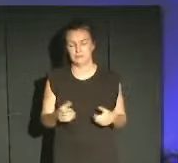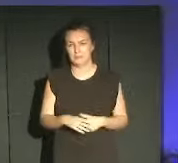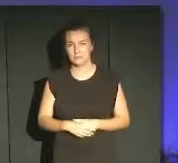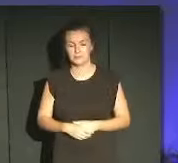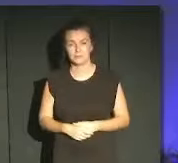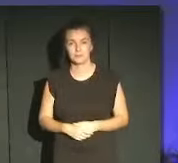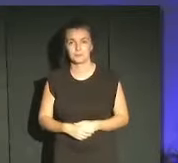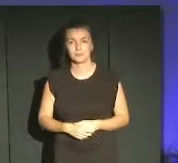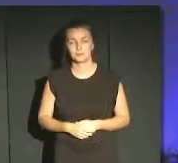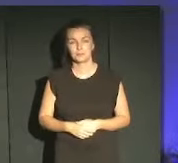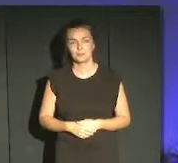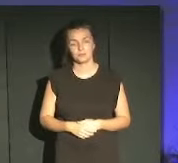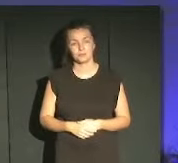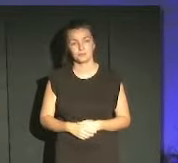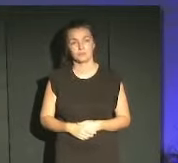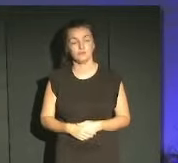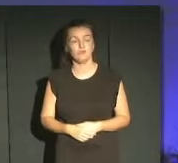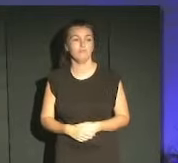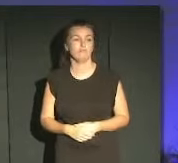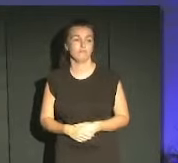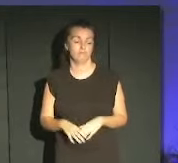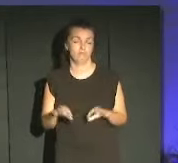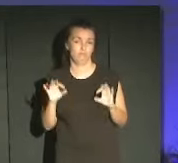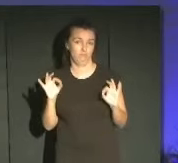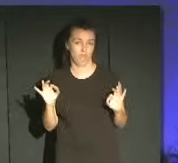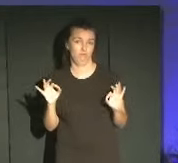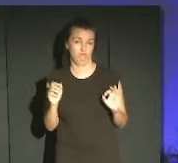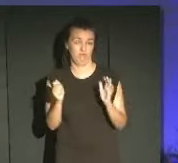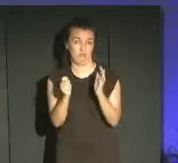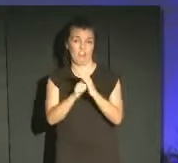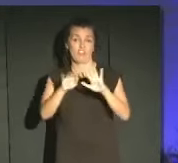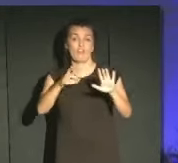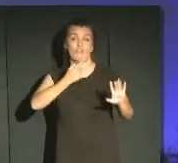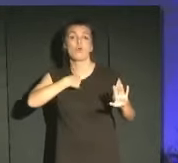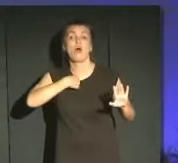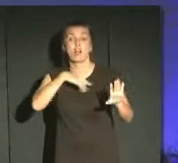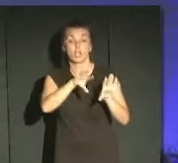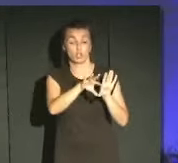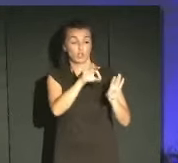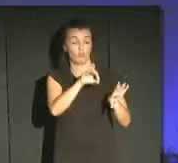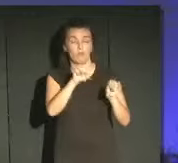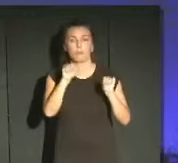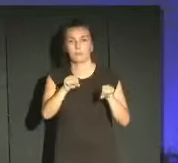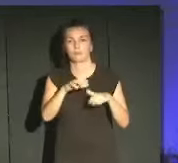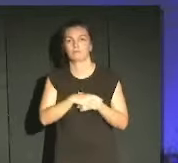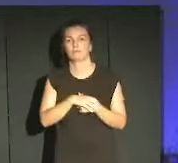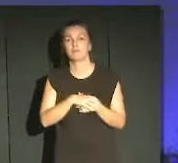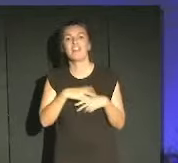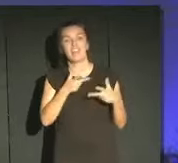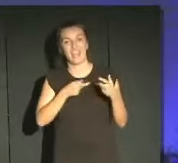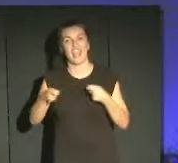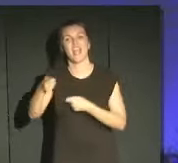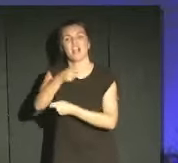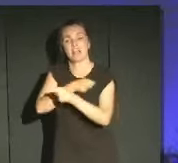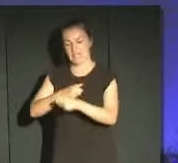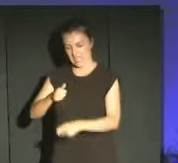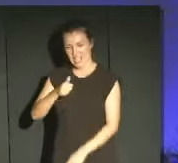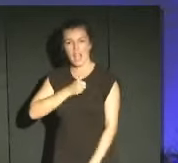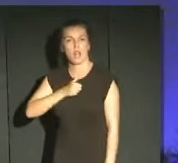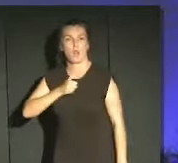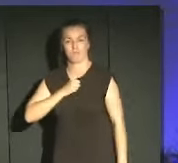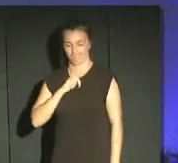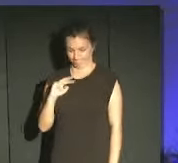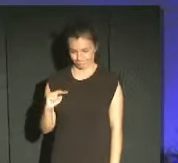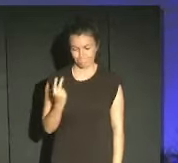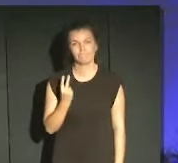dire et effectivement on a encore le choix le 9 juin de choisir entre l'égoïsme économique parce que c'est bien ça qui est le cas c'est